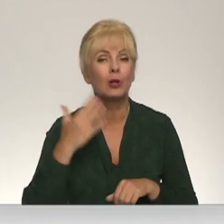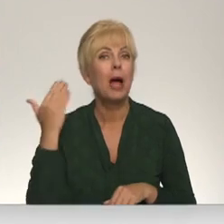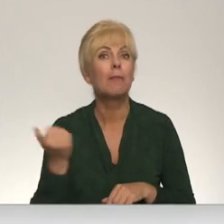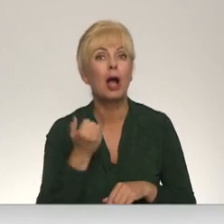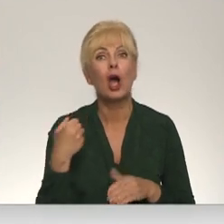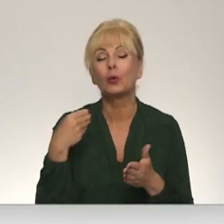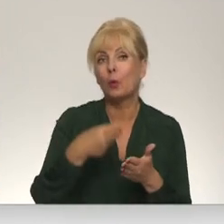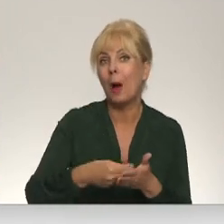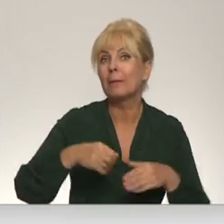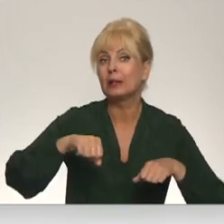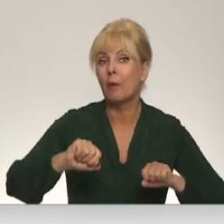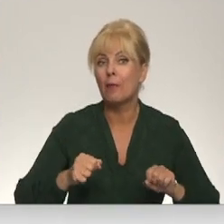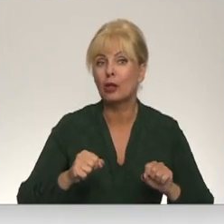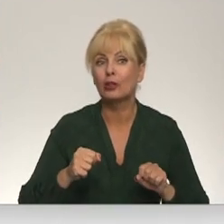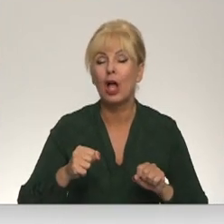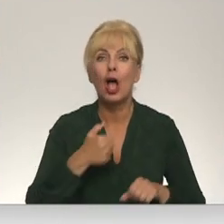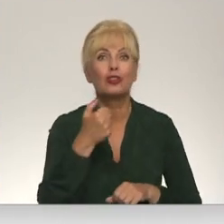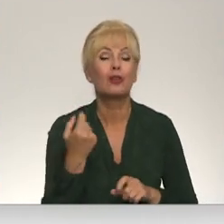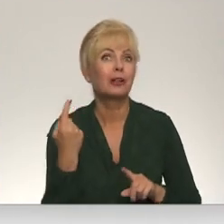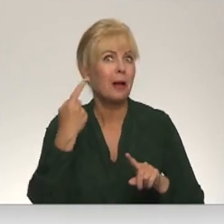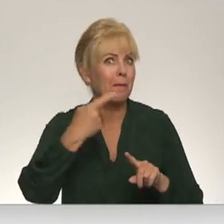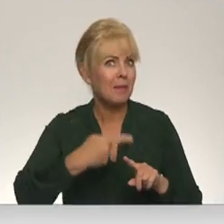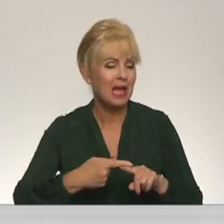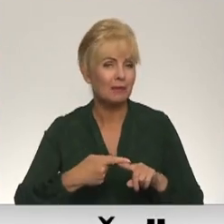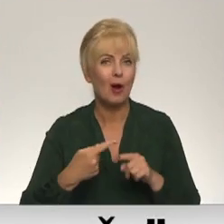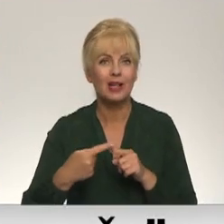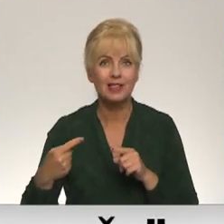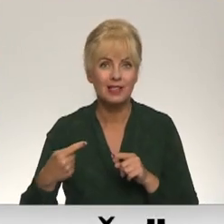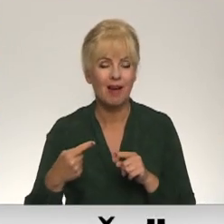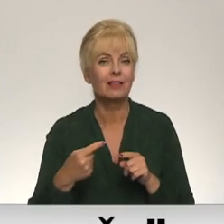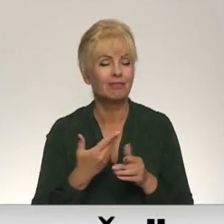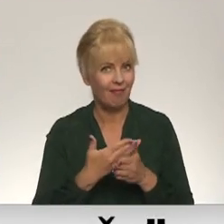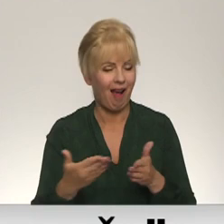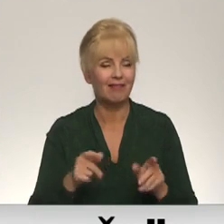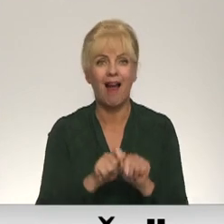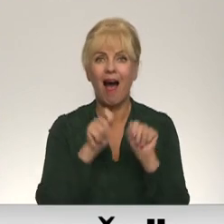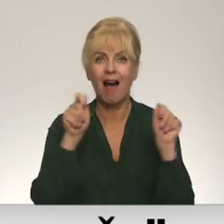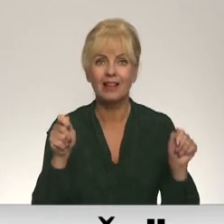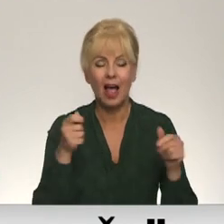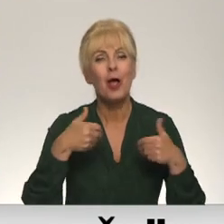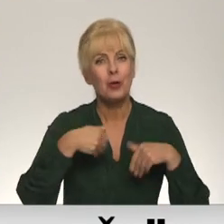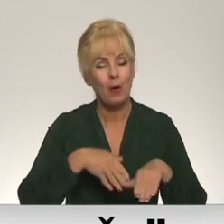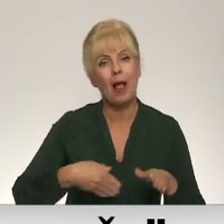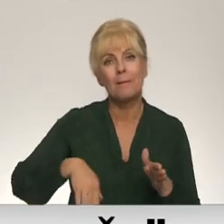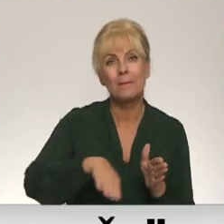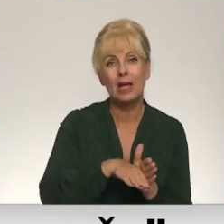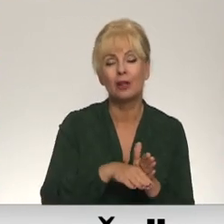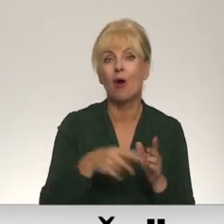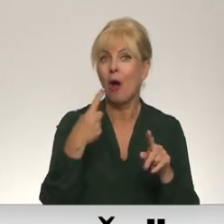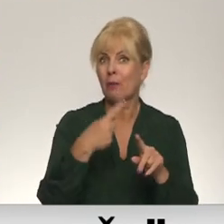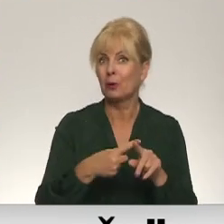nopirku motociklu, un šogad ir pirmā sezona, kad es varu tā kārtīgi atklāt viņu. Un nolēmu, ka jāpiedalās, būs vēl labs laiks